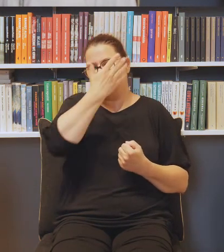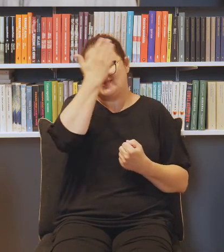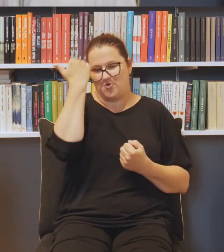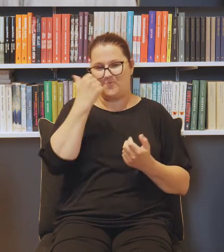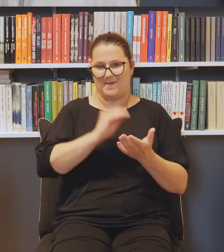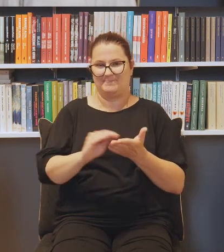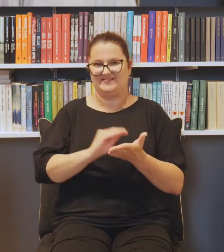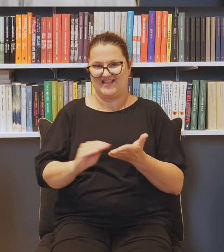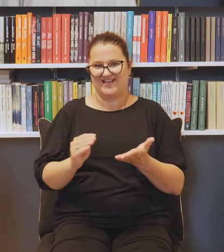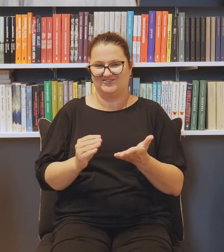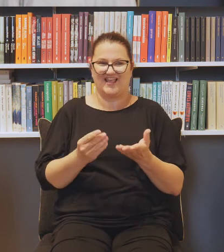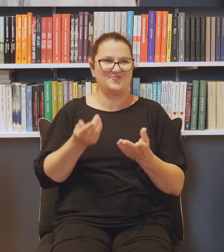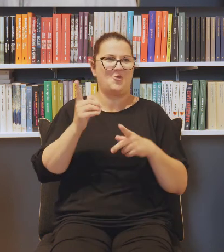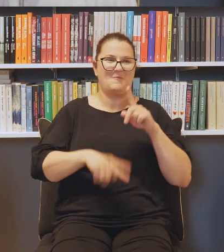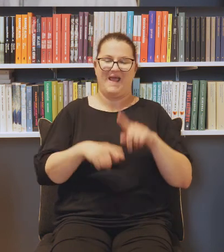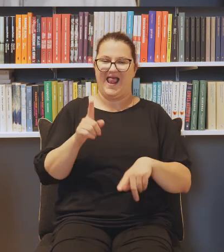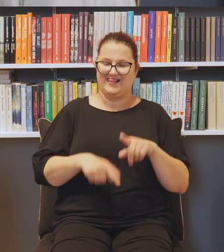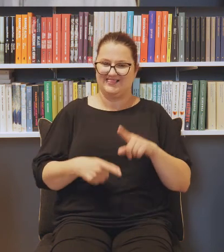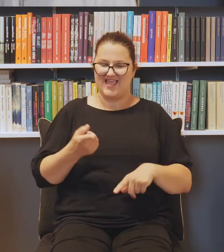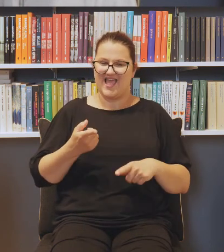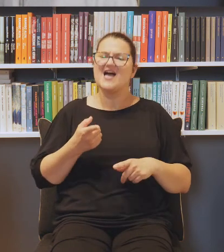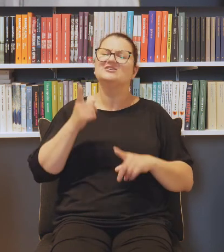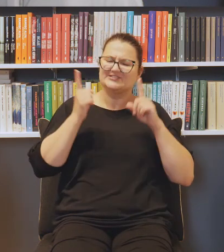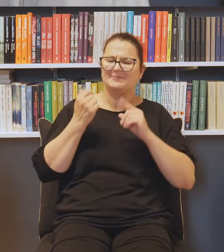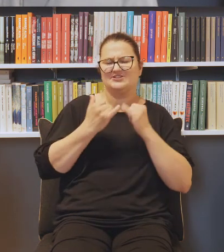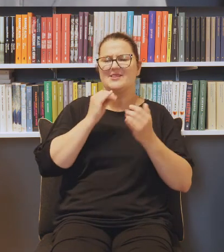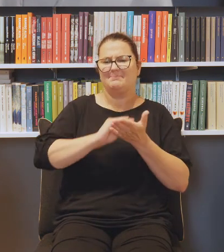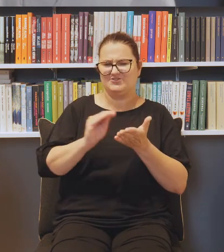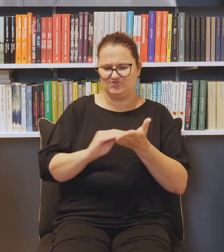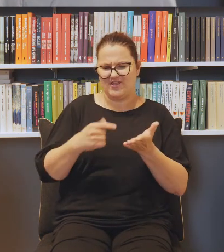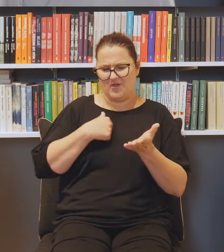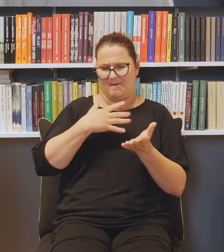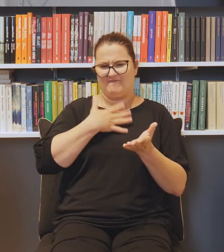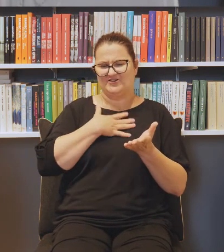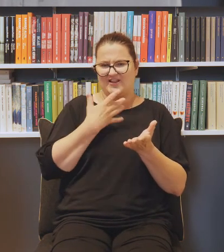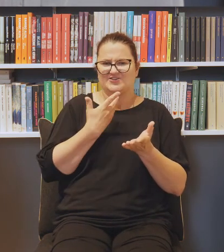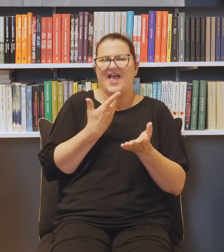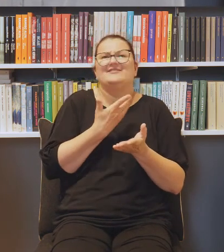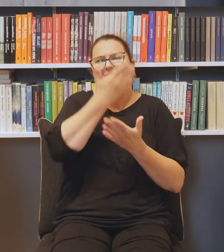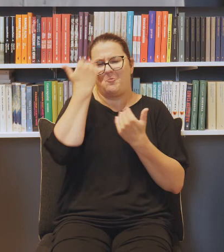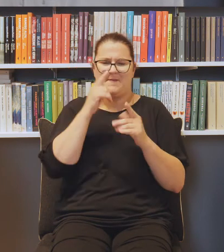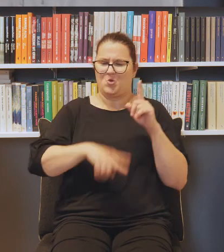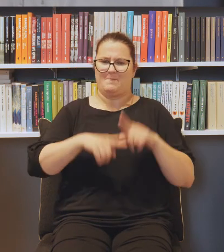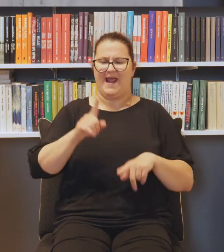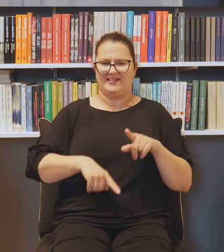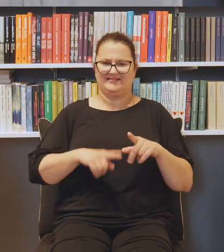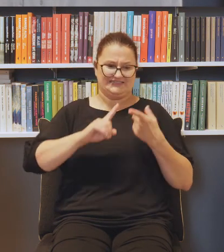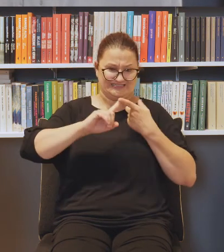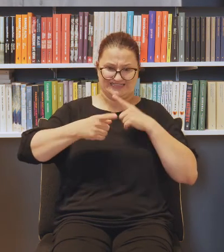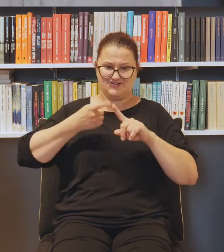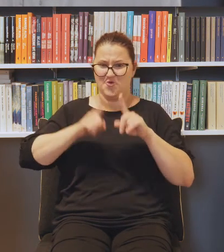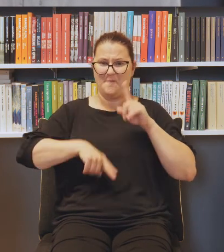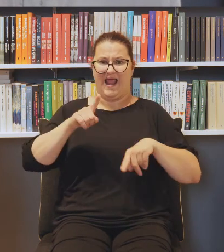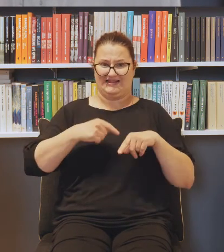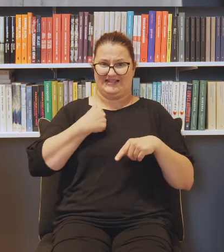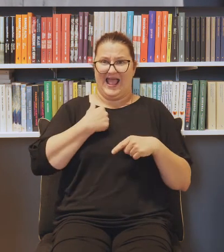tak, znaczy, że czasem jak piszę, to mam wrażenie, że nie umiem normalnie, więc tak normalnym stylem byłoby dla mnie